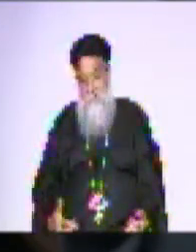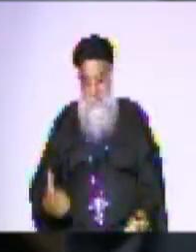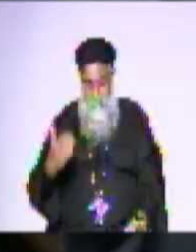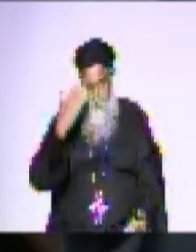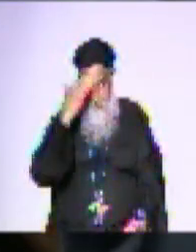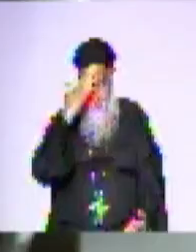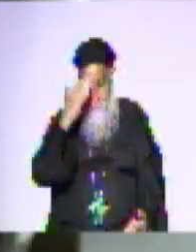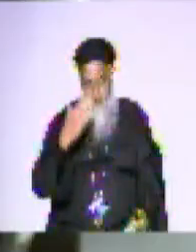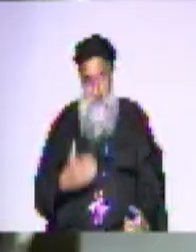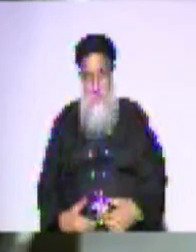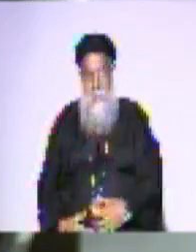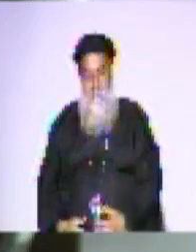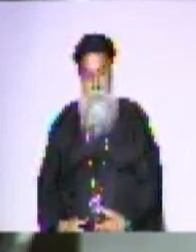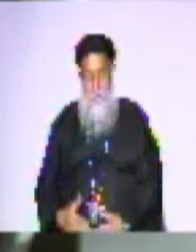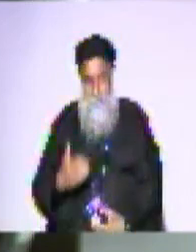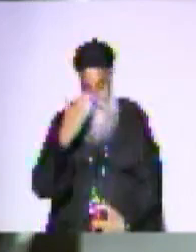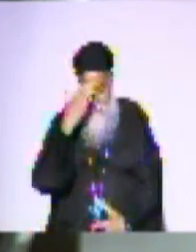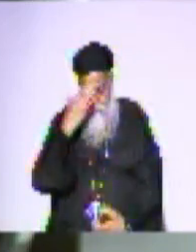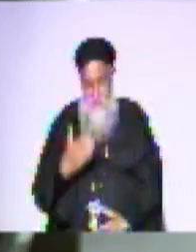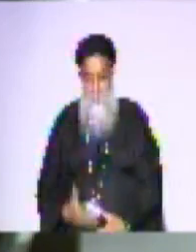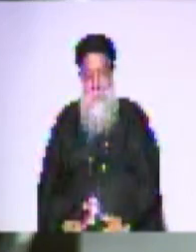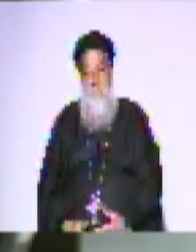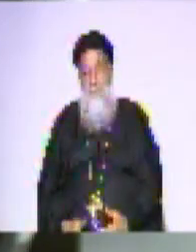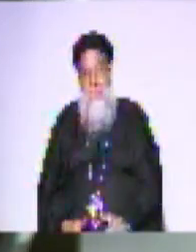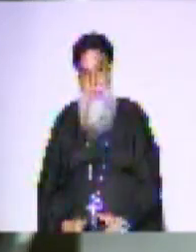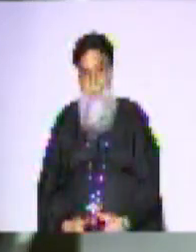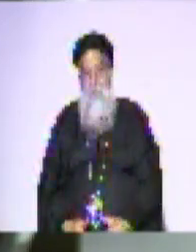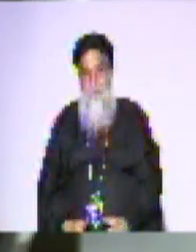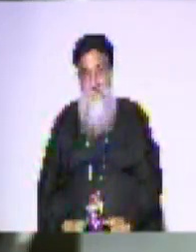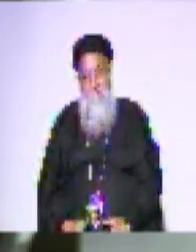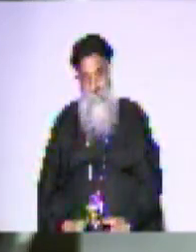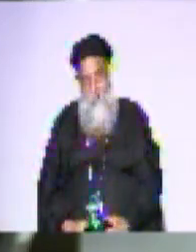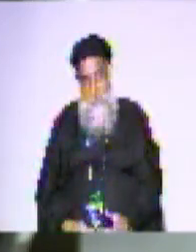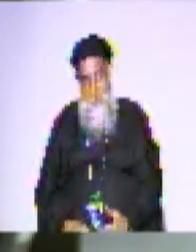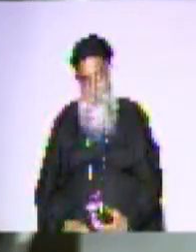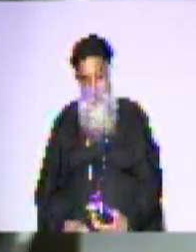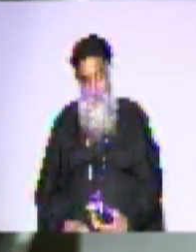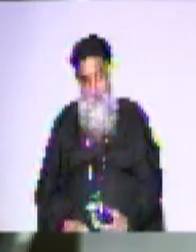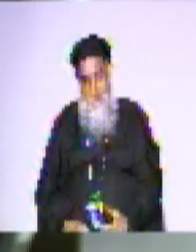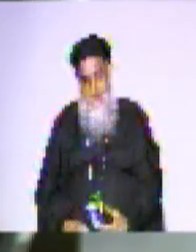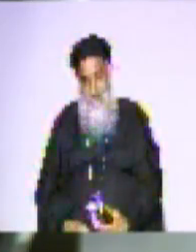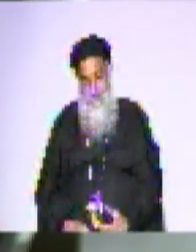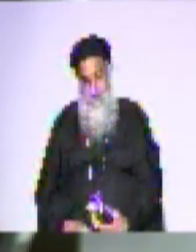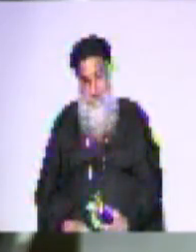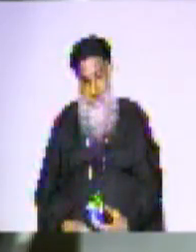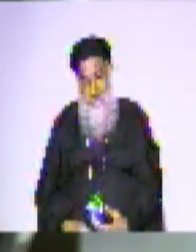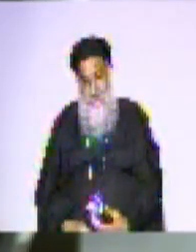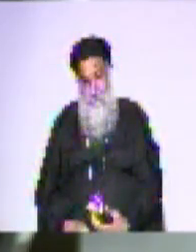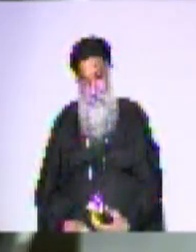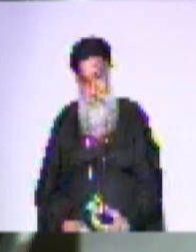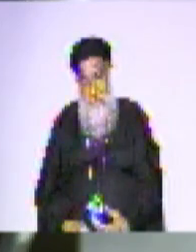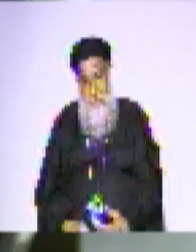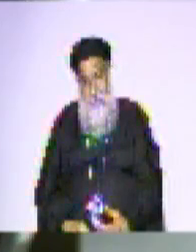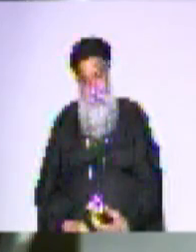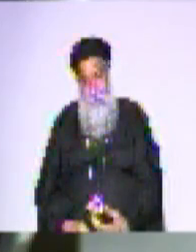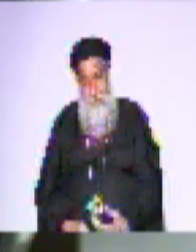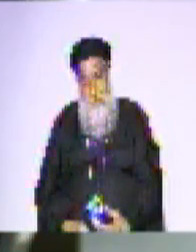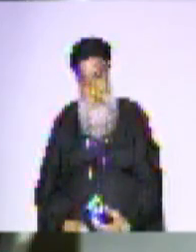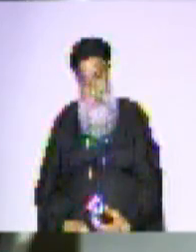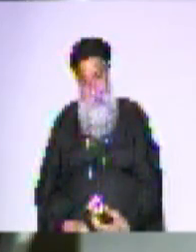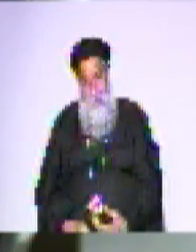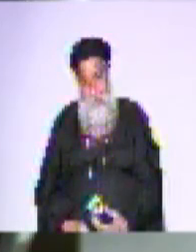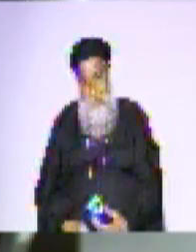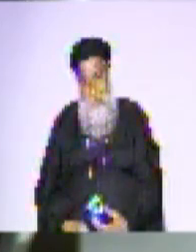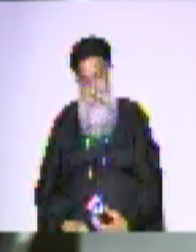سيدنا، تبارك علي، انت الخير يا ابونا. سنور حبيبي. أنا يا سيدنا معي الساعة 8 معاد على مسح